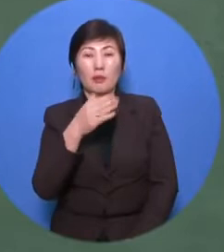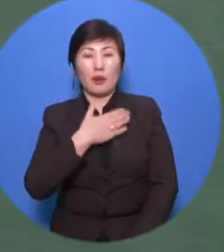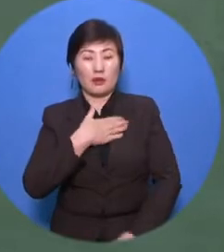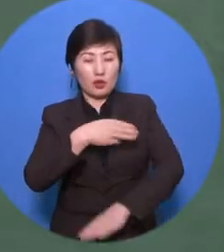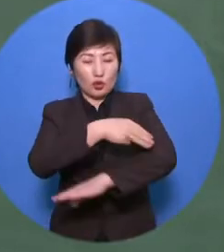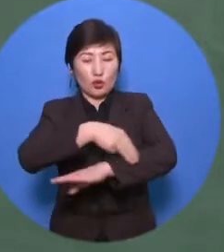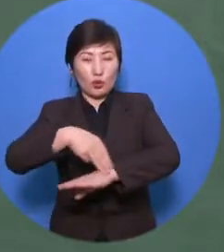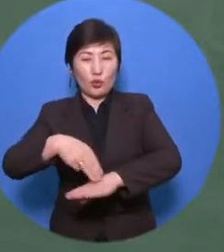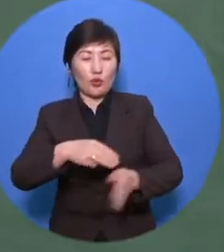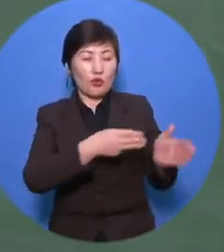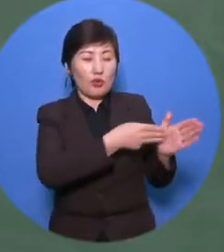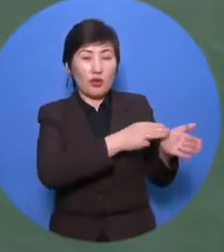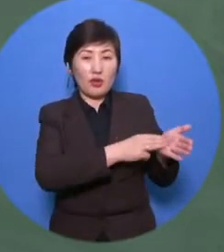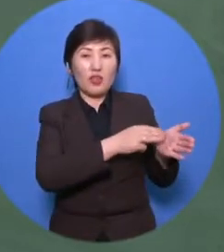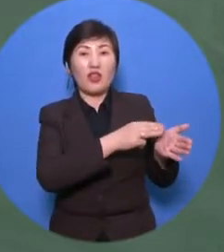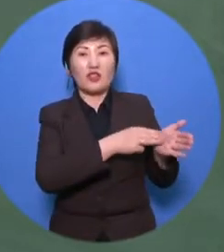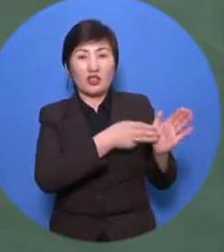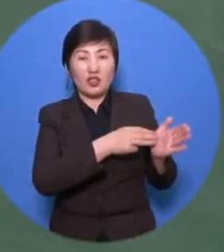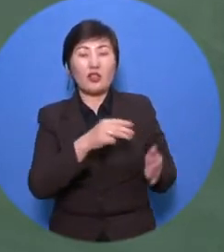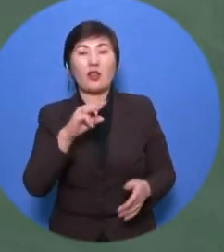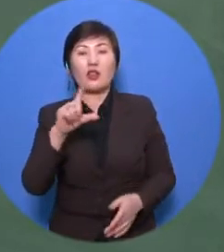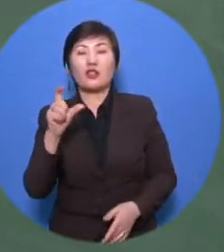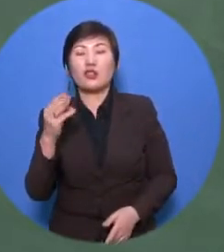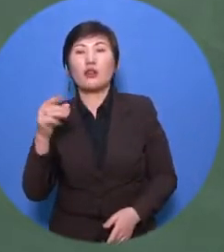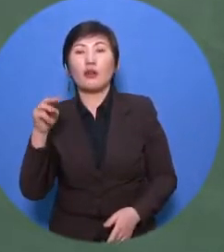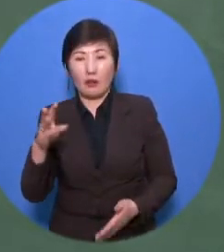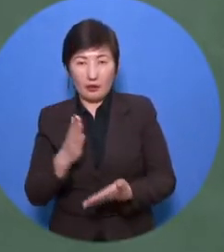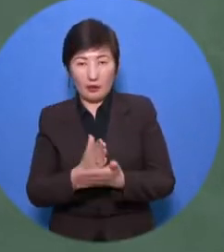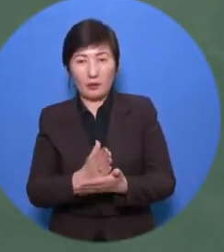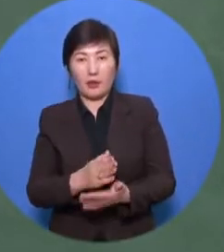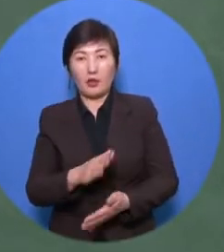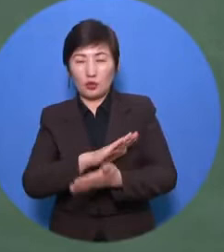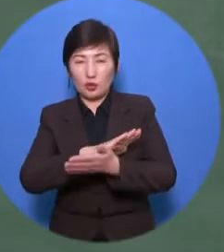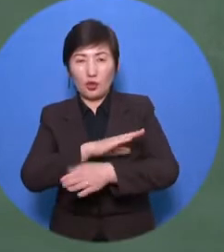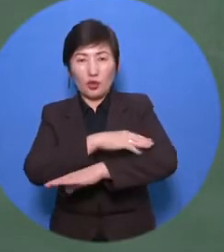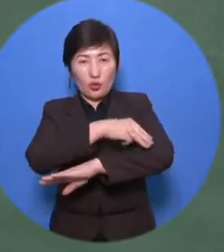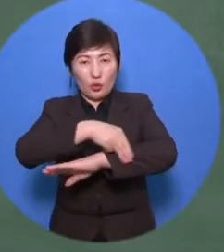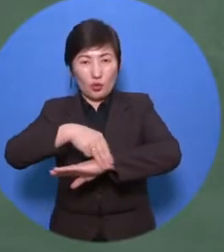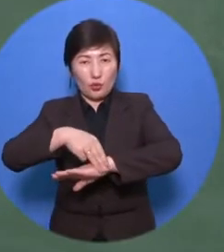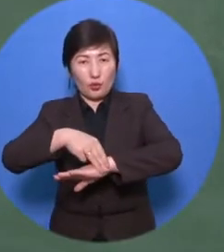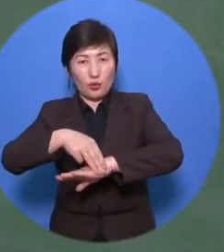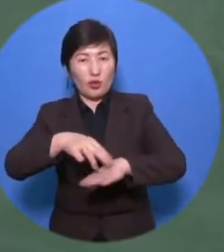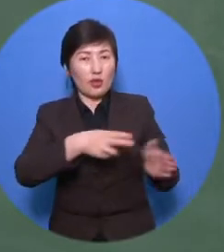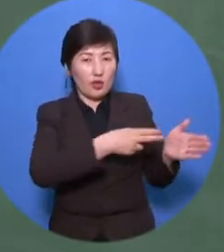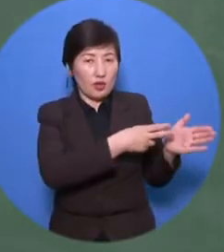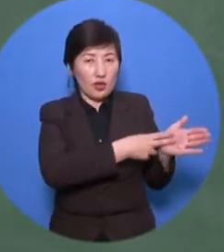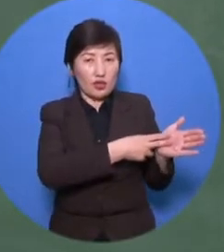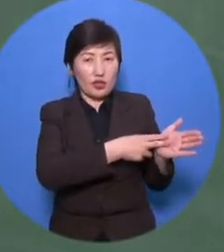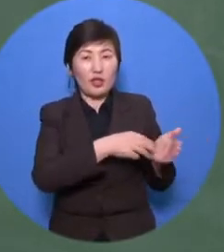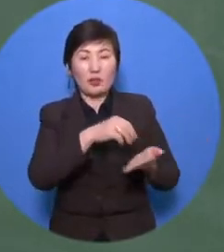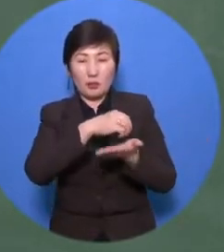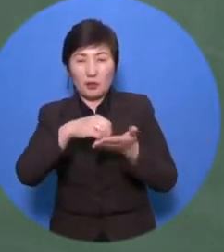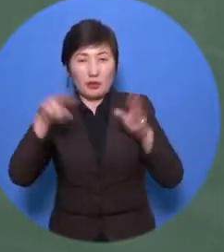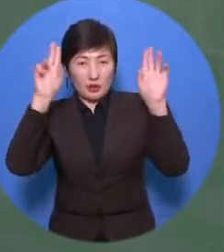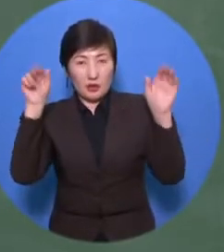шулууны дэгштгэл юм байна. За тэгэхээр өнөөдрийн хичээл бол шулууны дэгштгэл бичих гэсэн сэдвтэй хичээл байгаа учраас үүнээс цааш